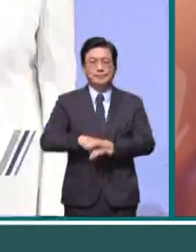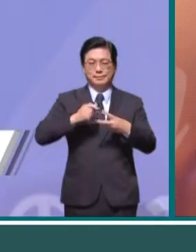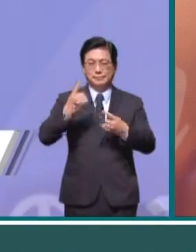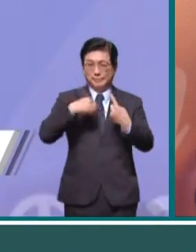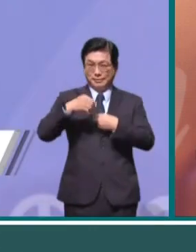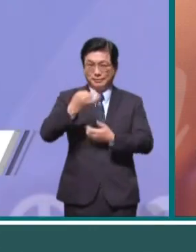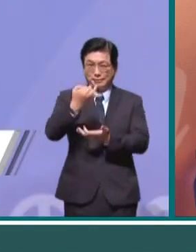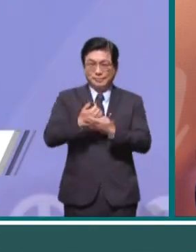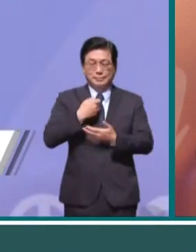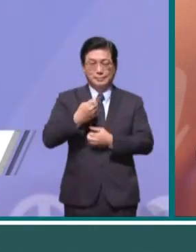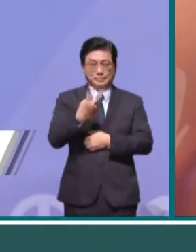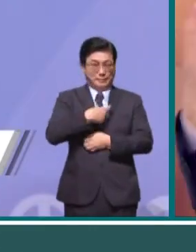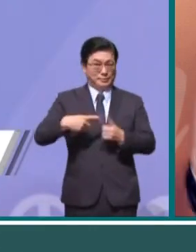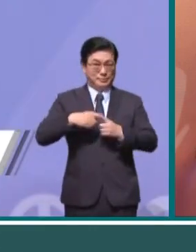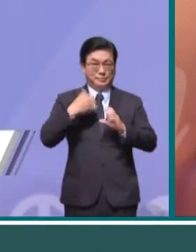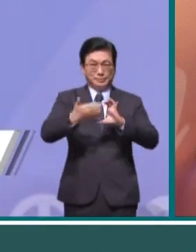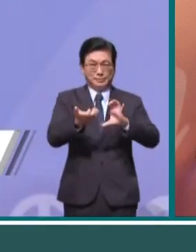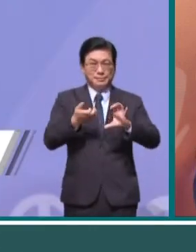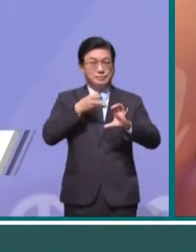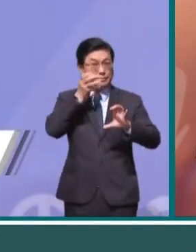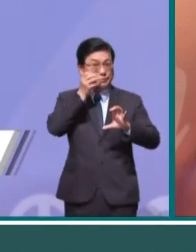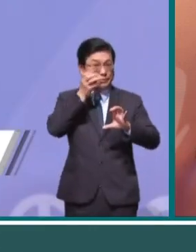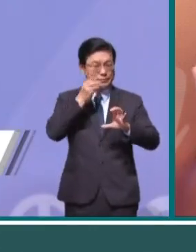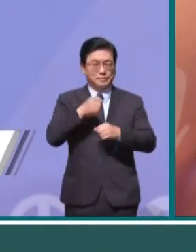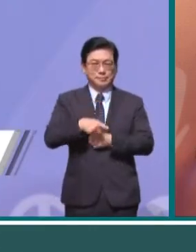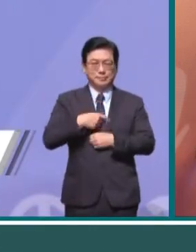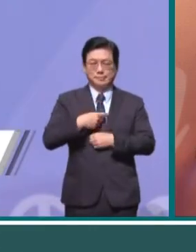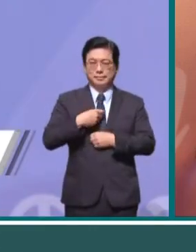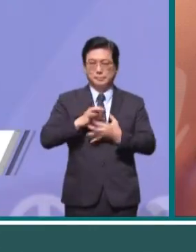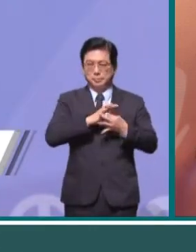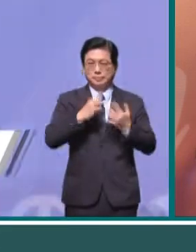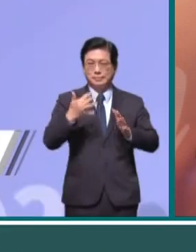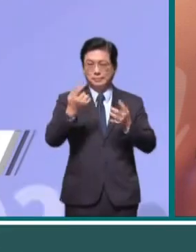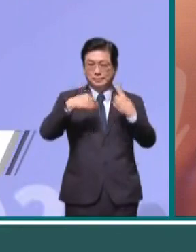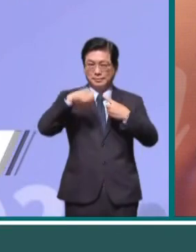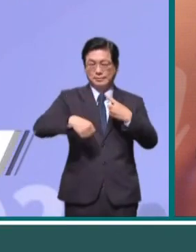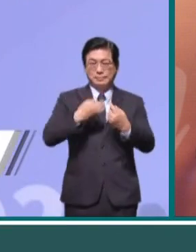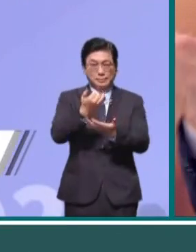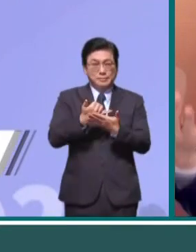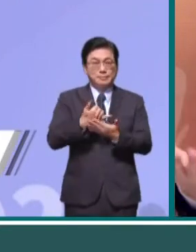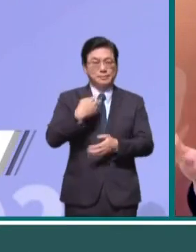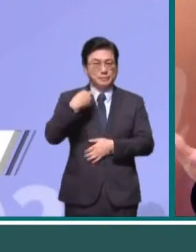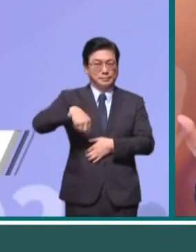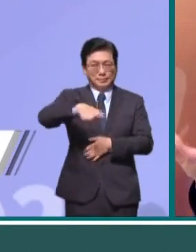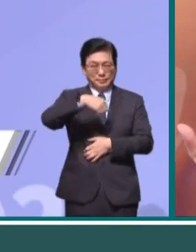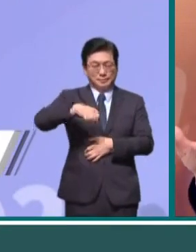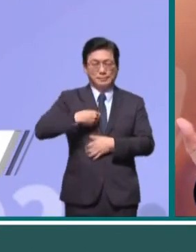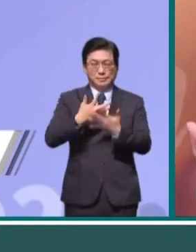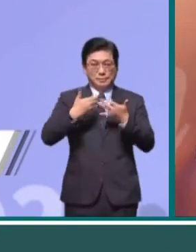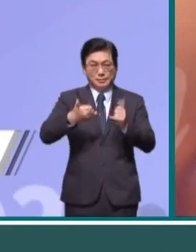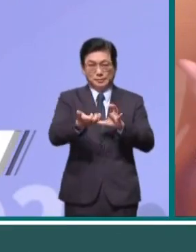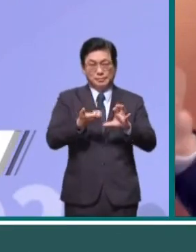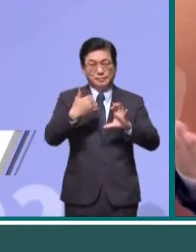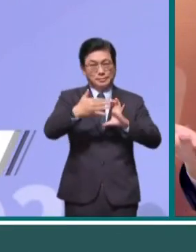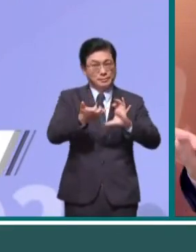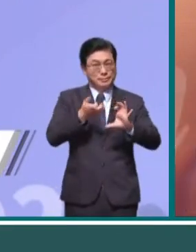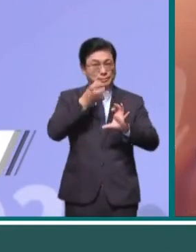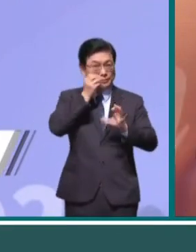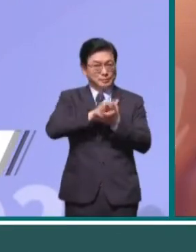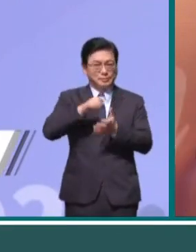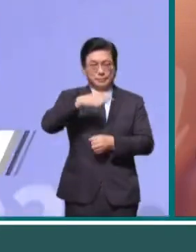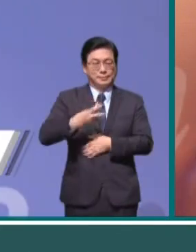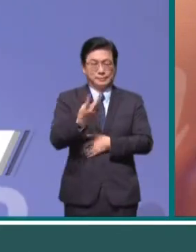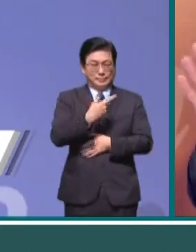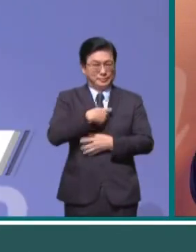哈，这碍于一些条件的限制，只能邀请哈民调前三个去参加。那未来我们还有政见发表会，其实12个候选人